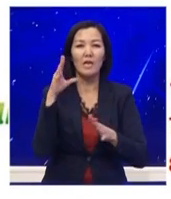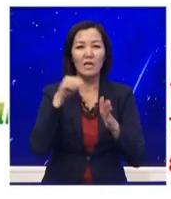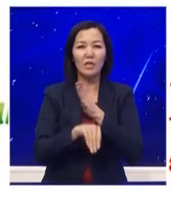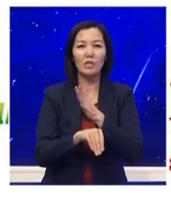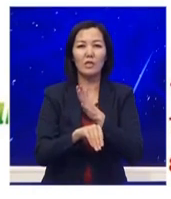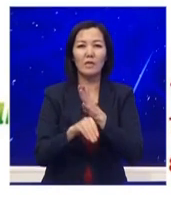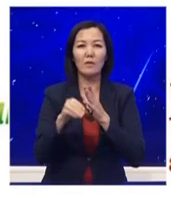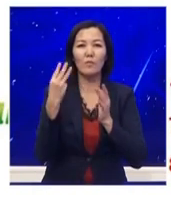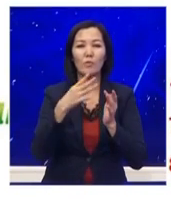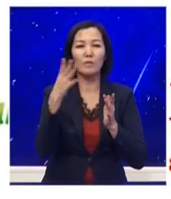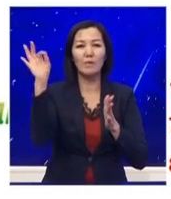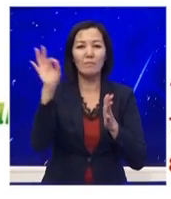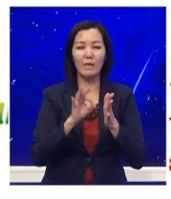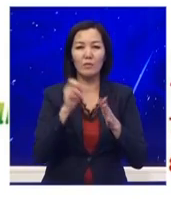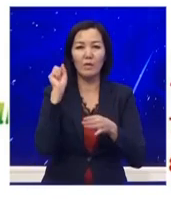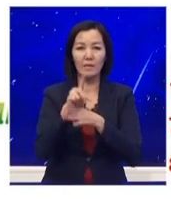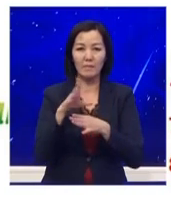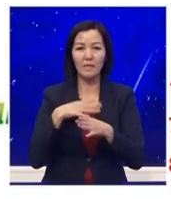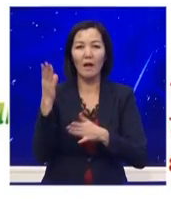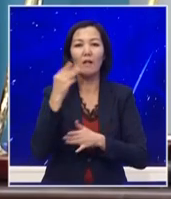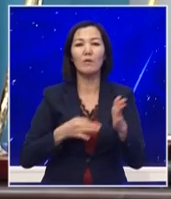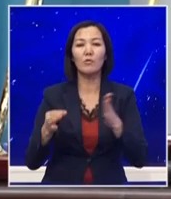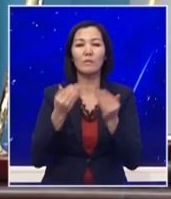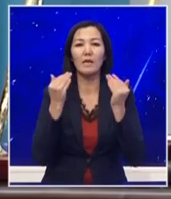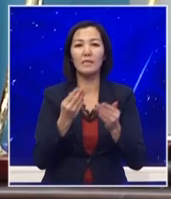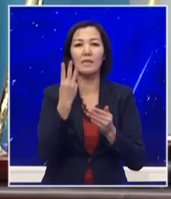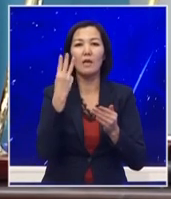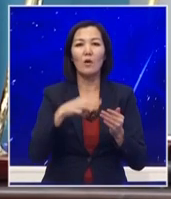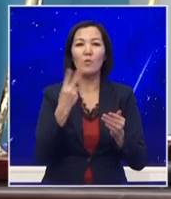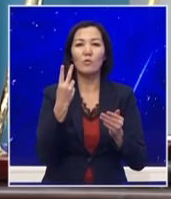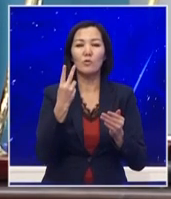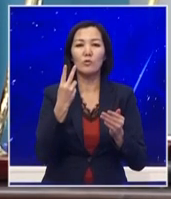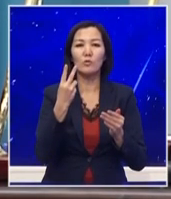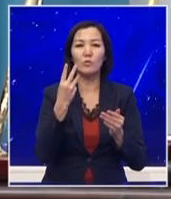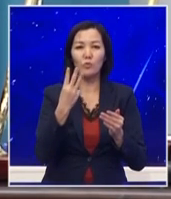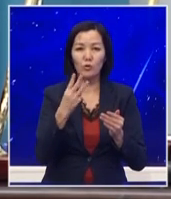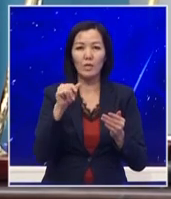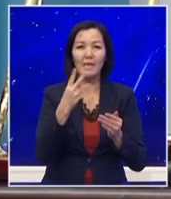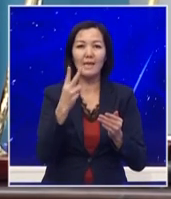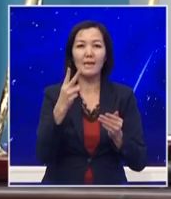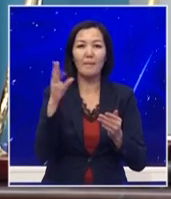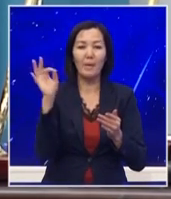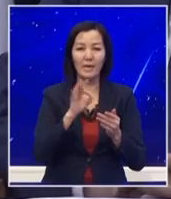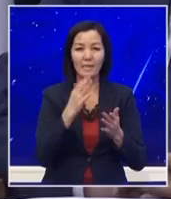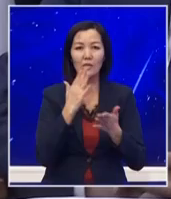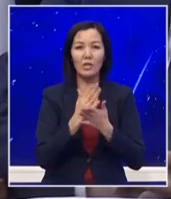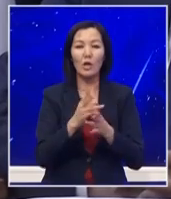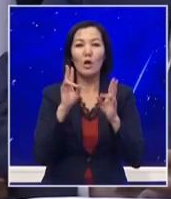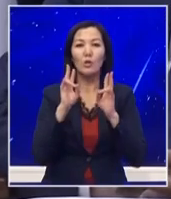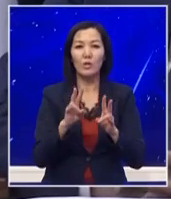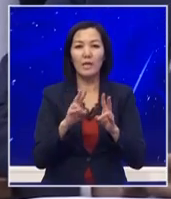өнімді 35%-ға жеткізуді тапсырған. Алматы облысында қазірдің өзінде 33,2%.